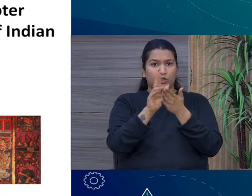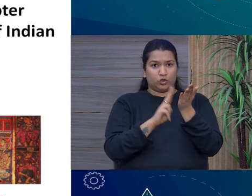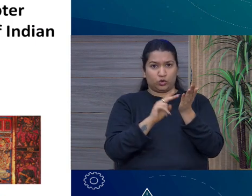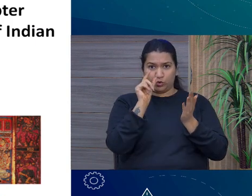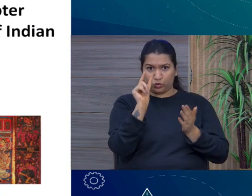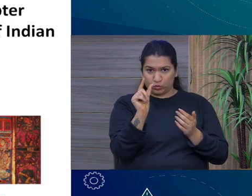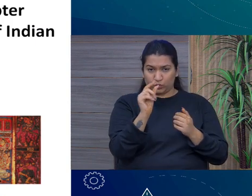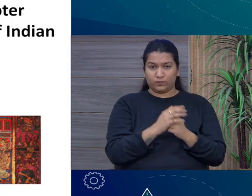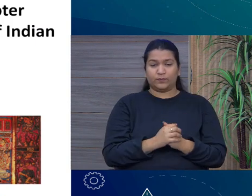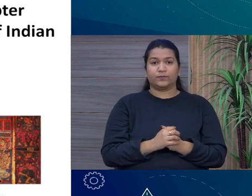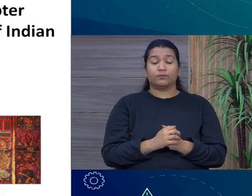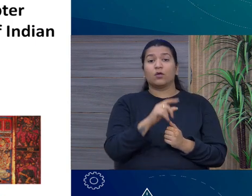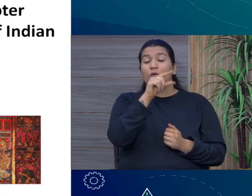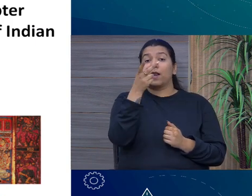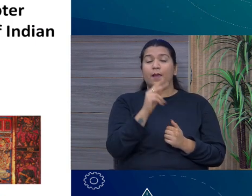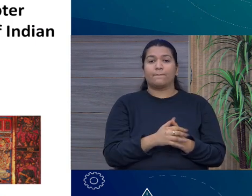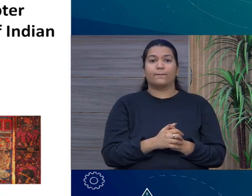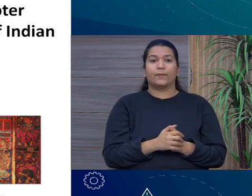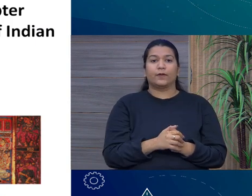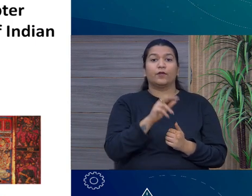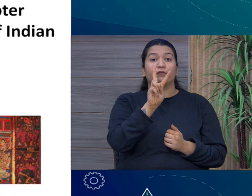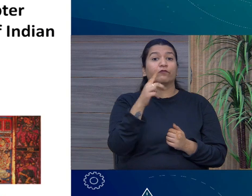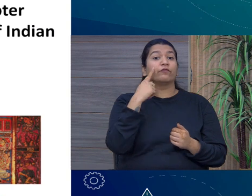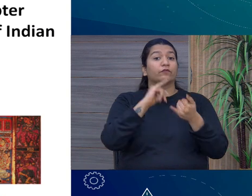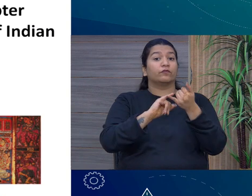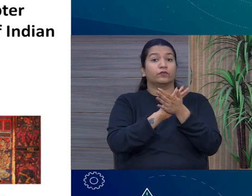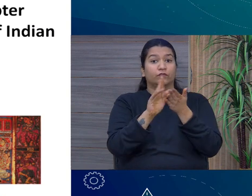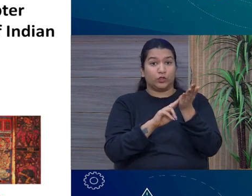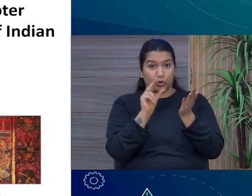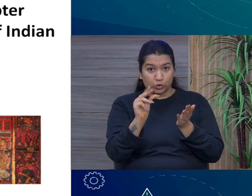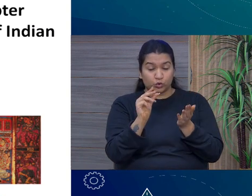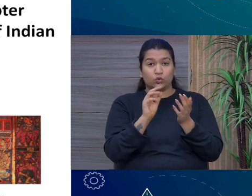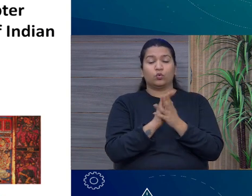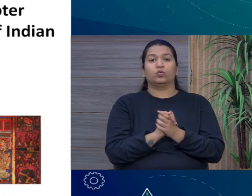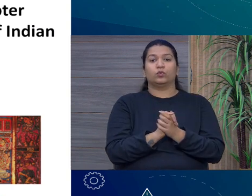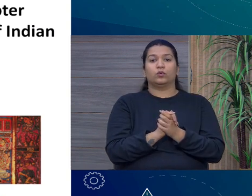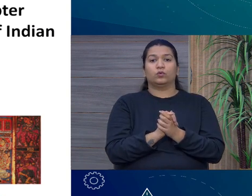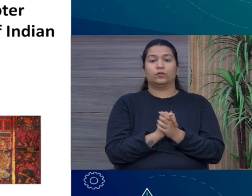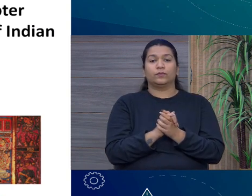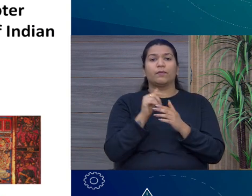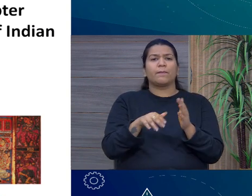से इस पुराण का नाम जरा दोबारा बोलें। जी सर, विष्णु धर्मोत्तरा पुराण, ठीक